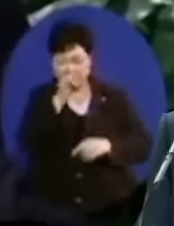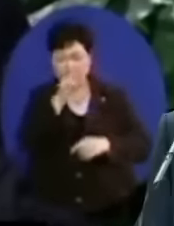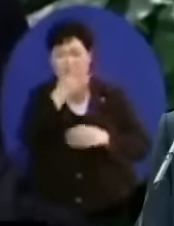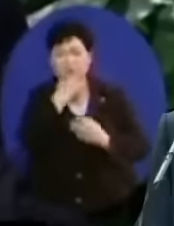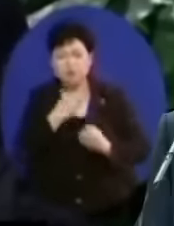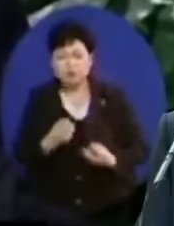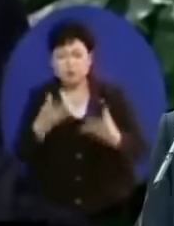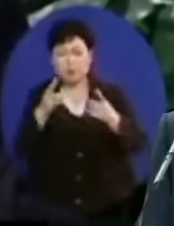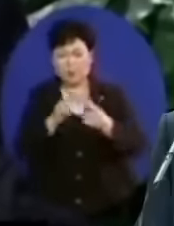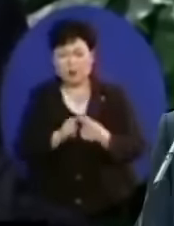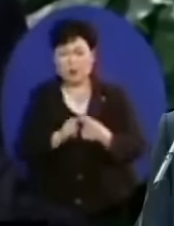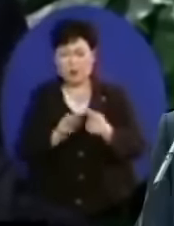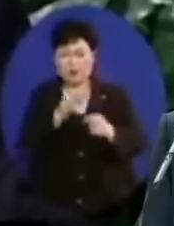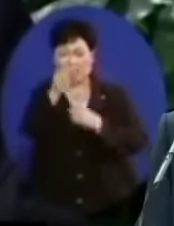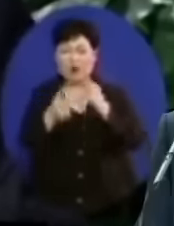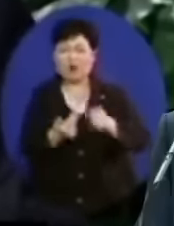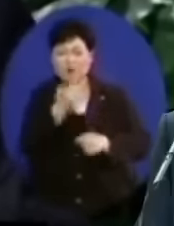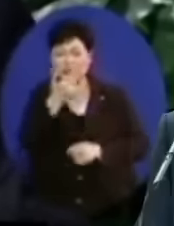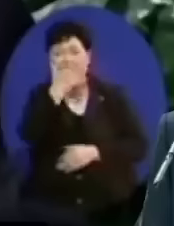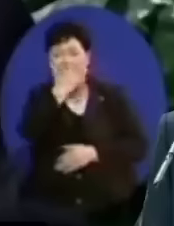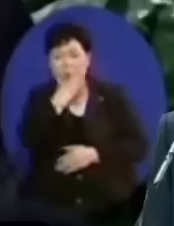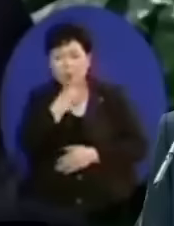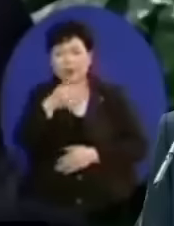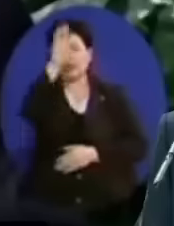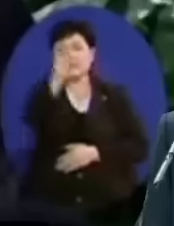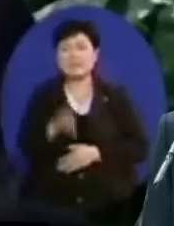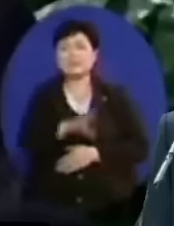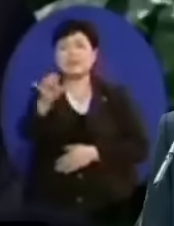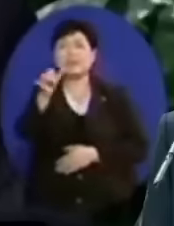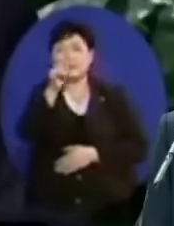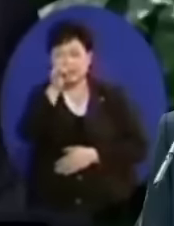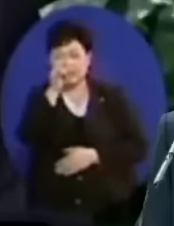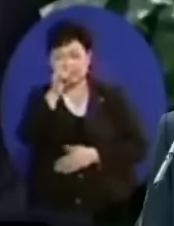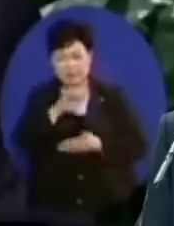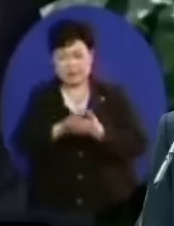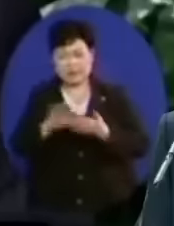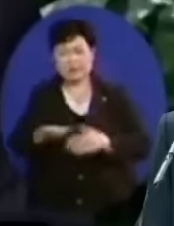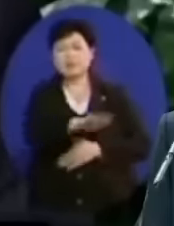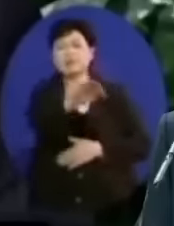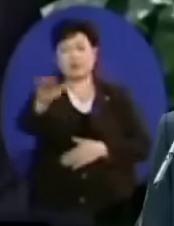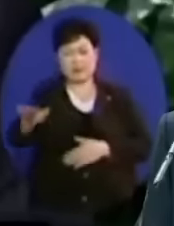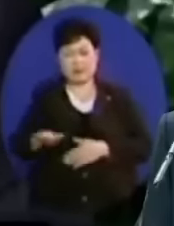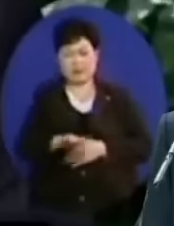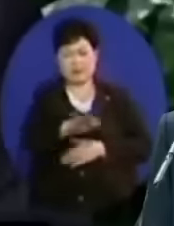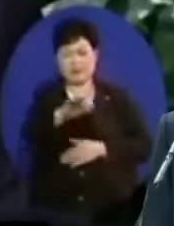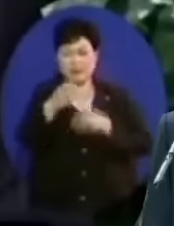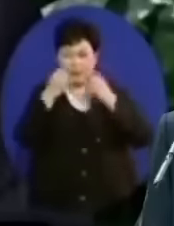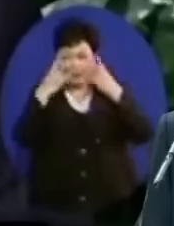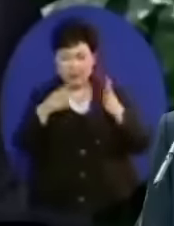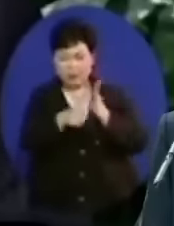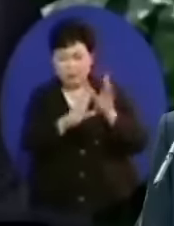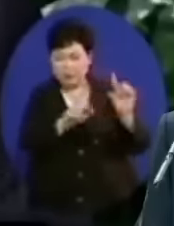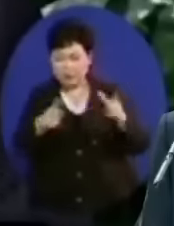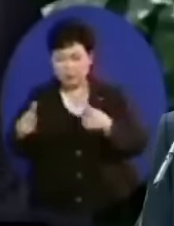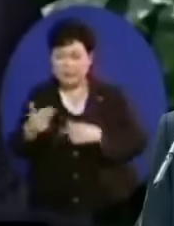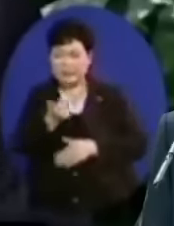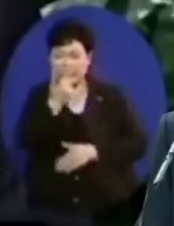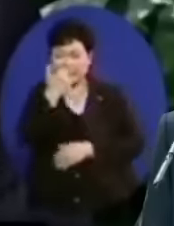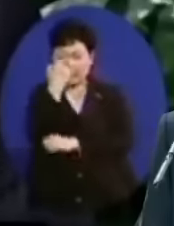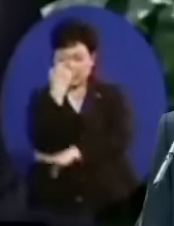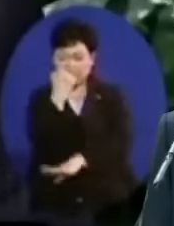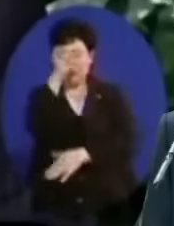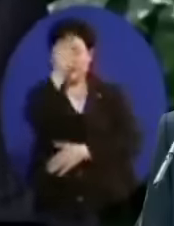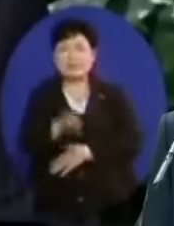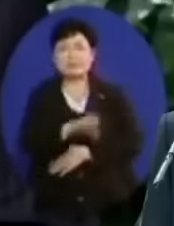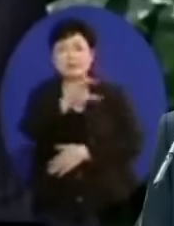축복이 있고 거기에 영생 복락이 있는 것입니다. 우리 새로운 피조물이 된 생명의 근원이